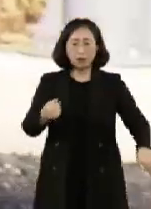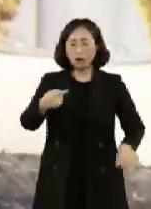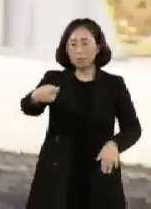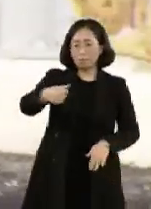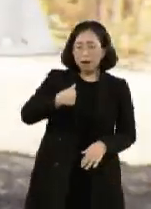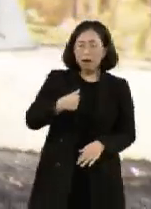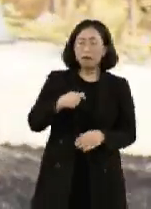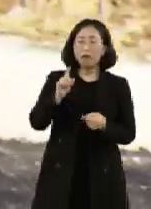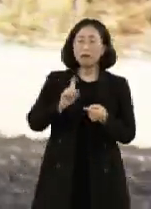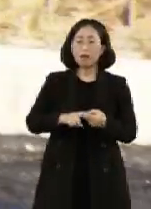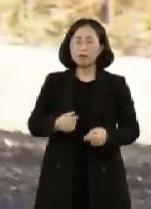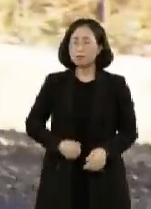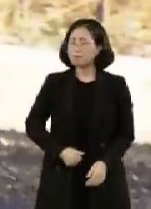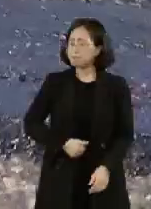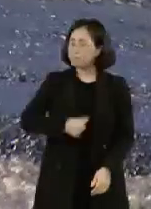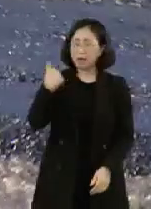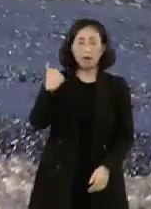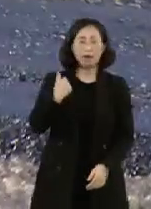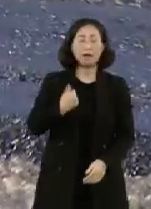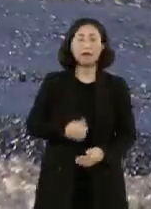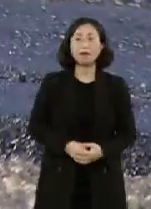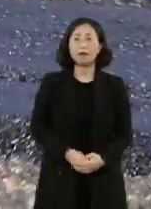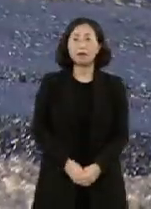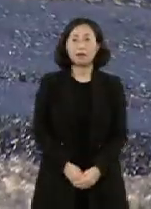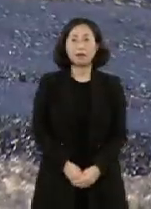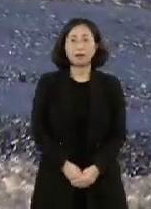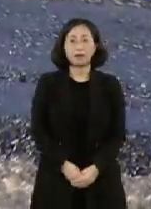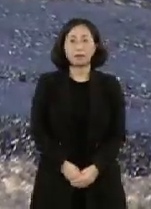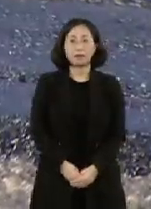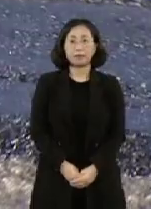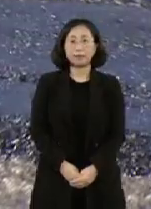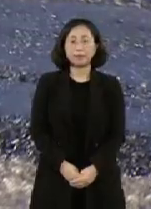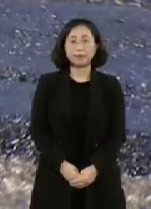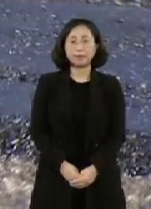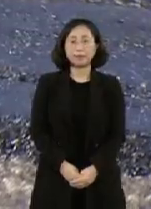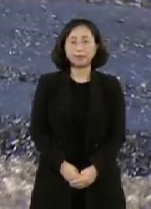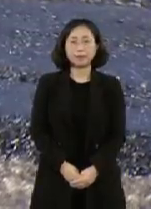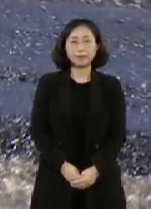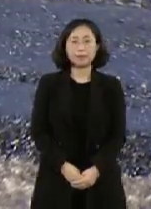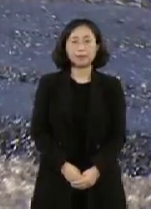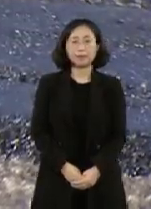분노가 일파만파로 커지고 있습니다. TJB 유재일입니다.